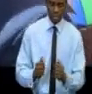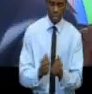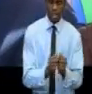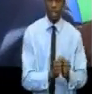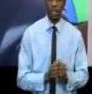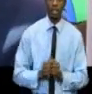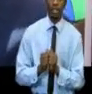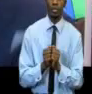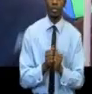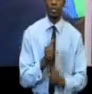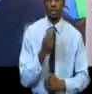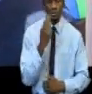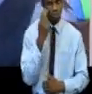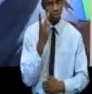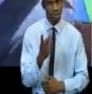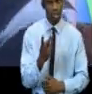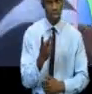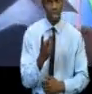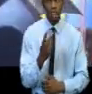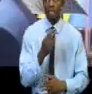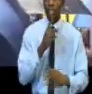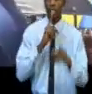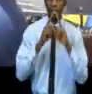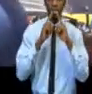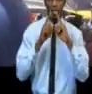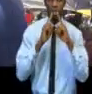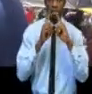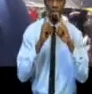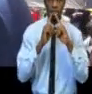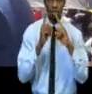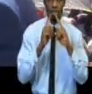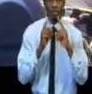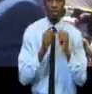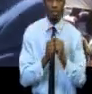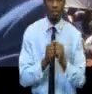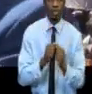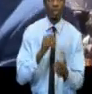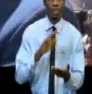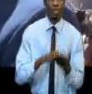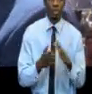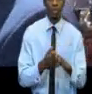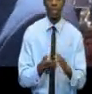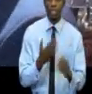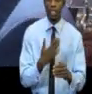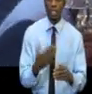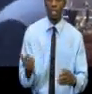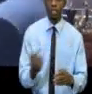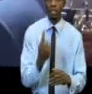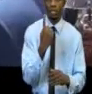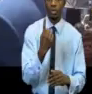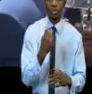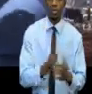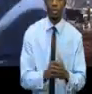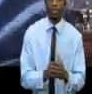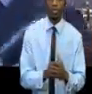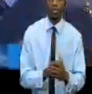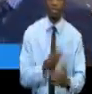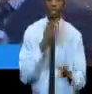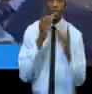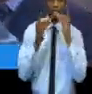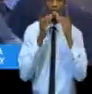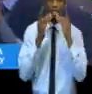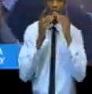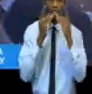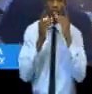tuangalie, tusikilizane, tutoshe po kitu kimoya. Dialogue, ile dialogue, iko